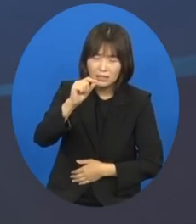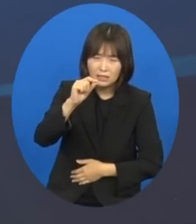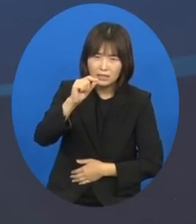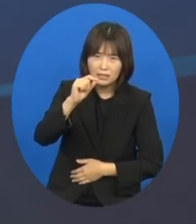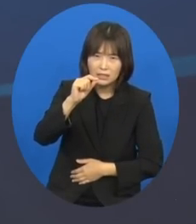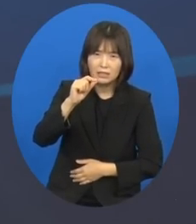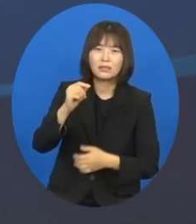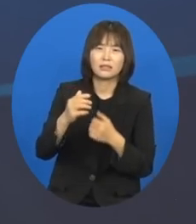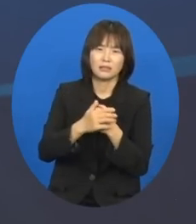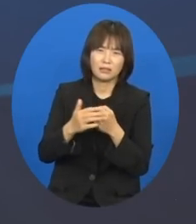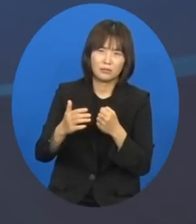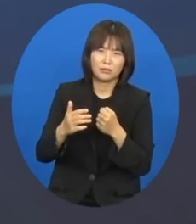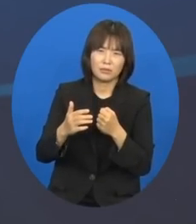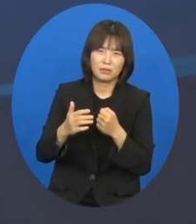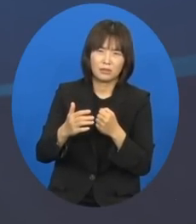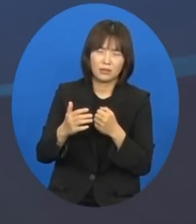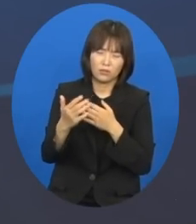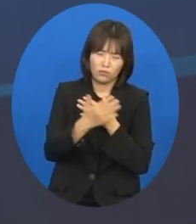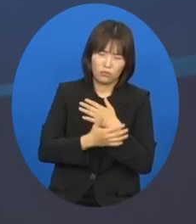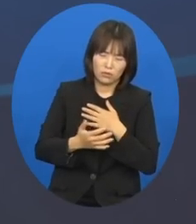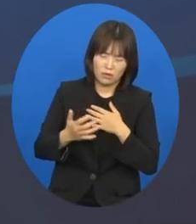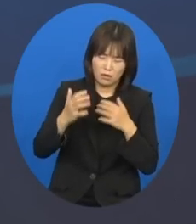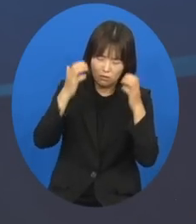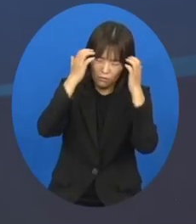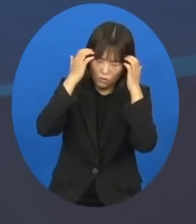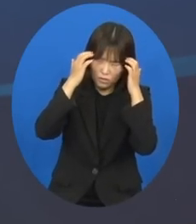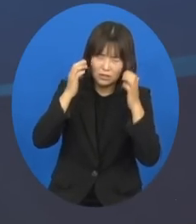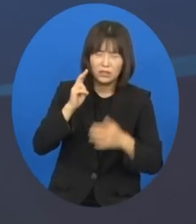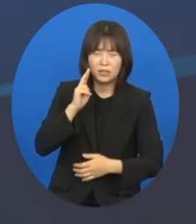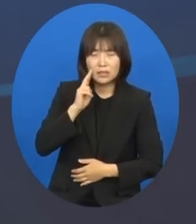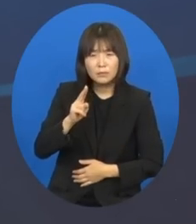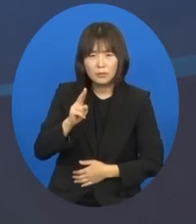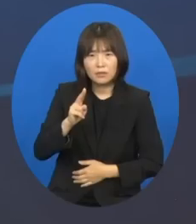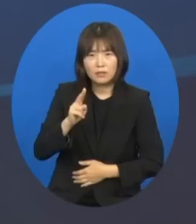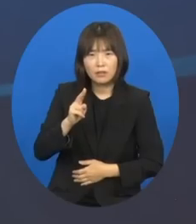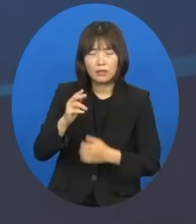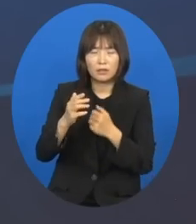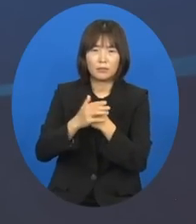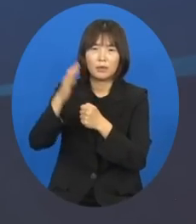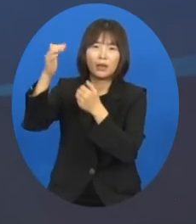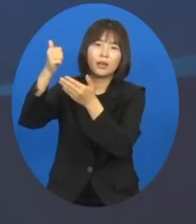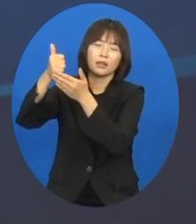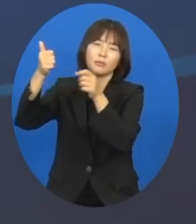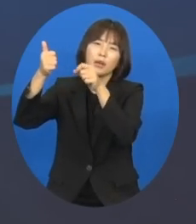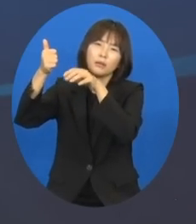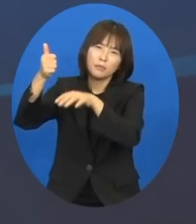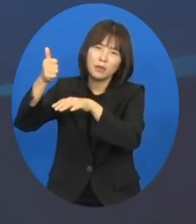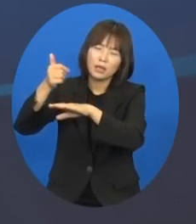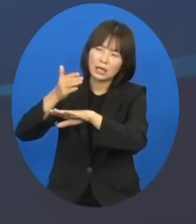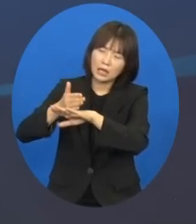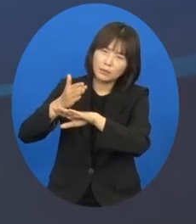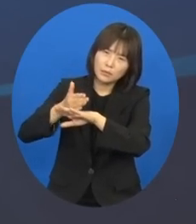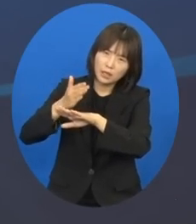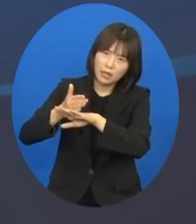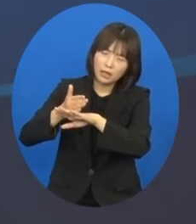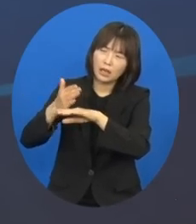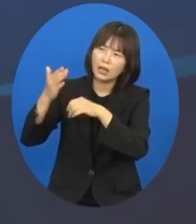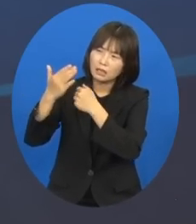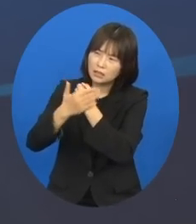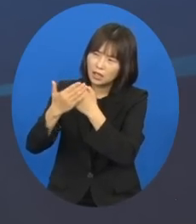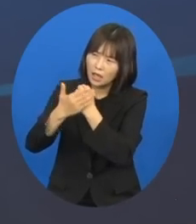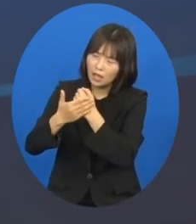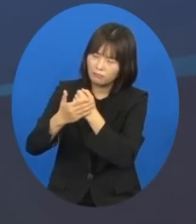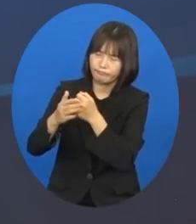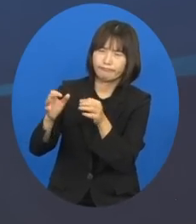찌르니까 너무 육체의 고통이 심했던지 그때부터 하나님 앞에 감사해요 은혜예요라는